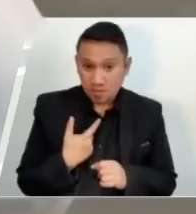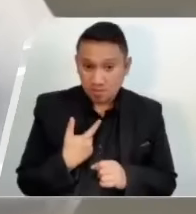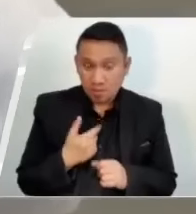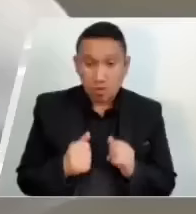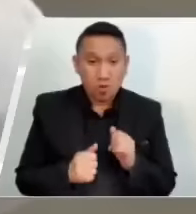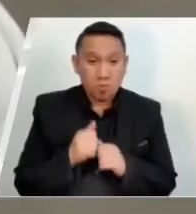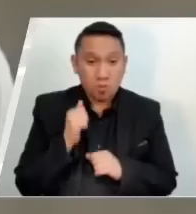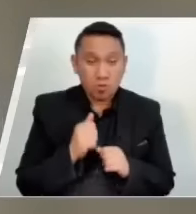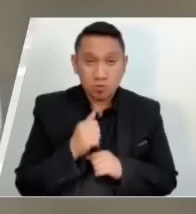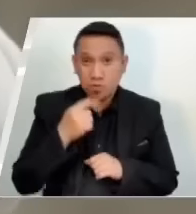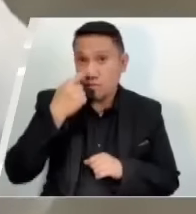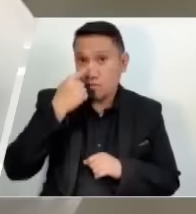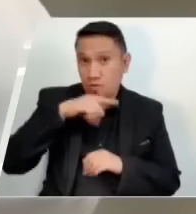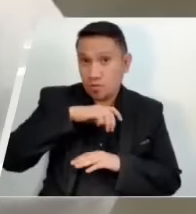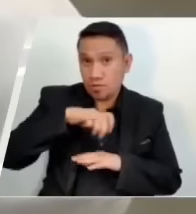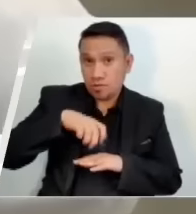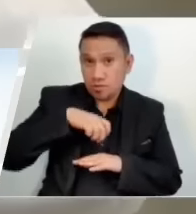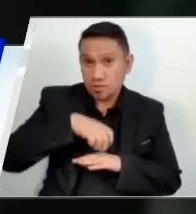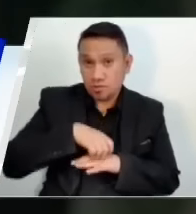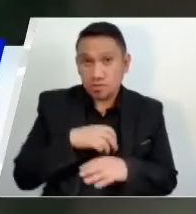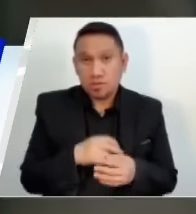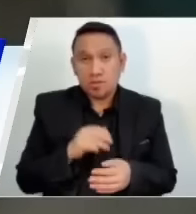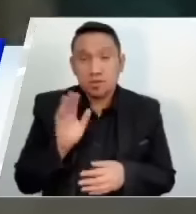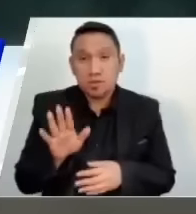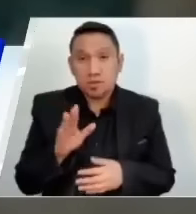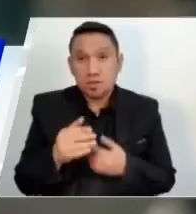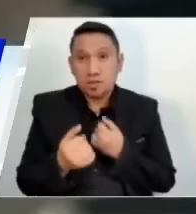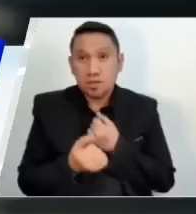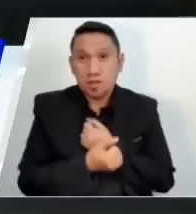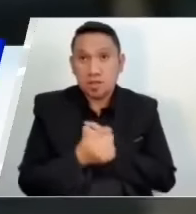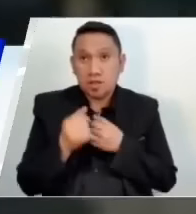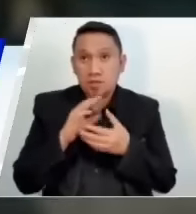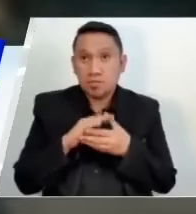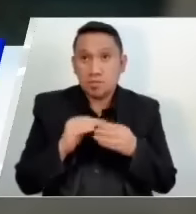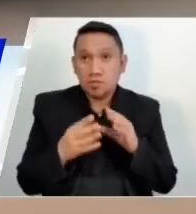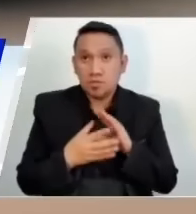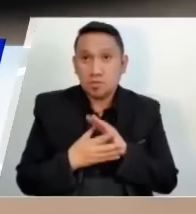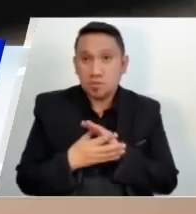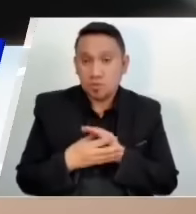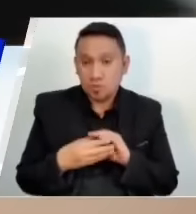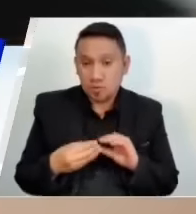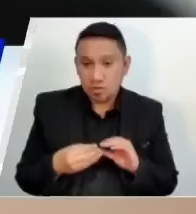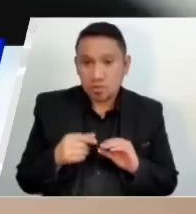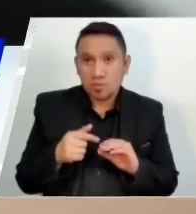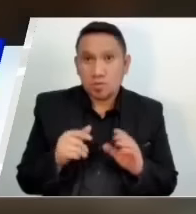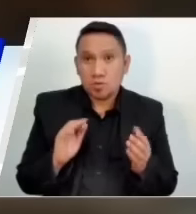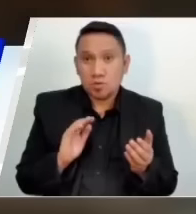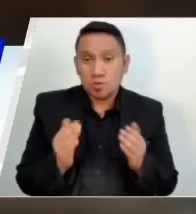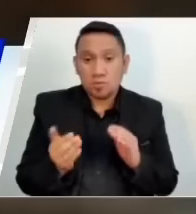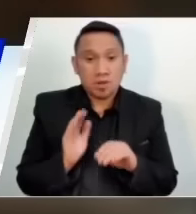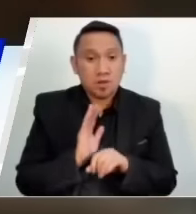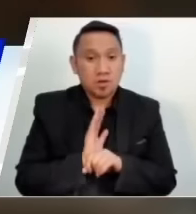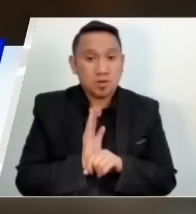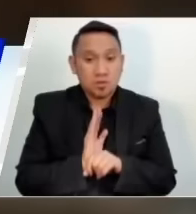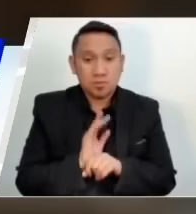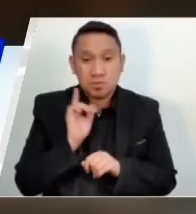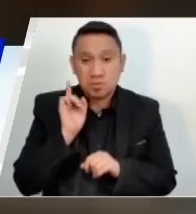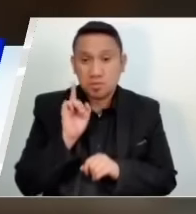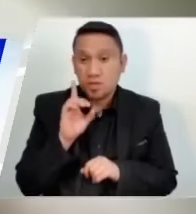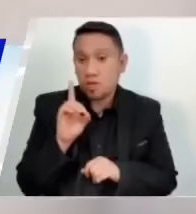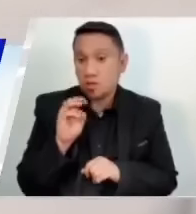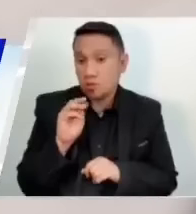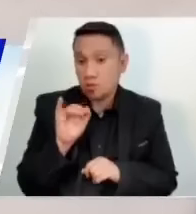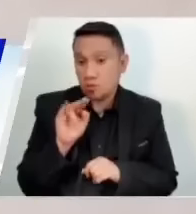Dominic Roque. Ang kanilang love story, inihalin tulad ni Bea sa pelikula. si Dominic masaya raw sa tuwing kasama si